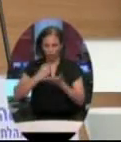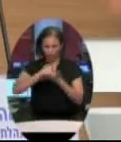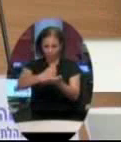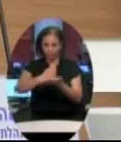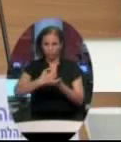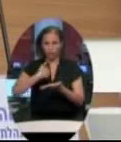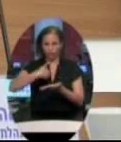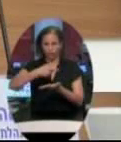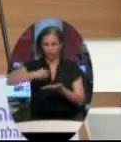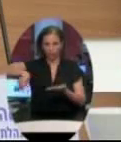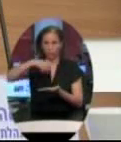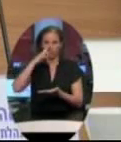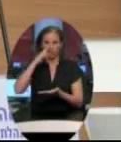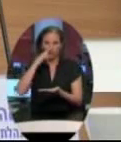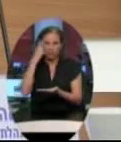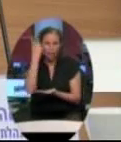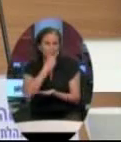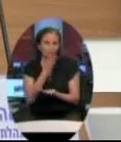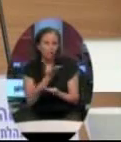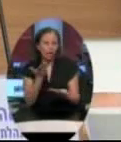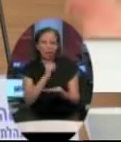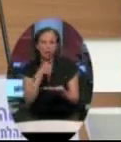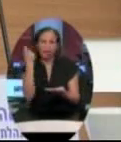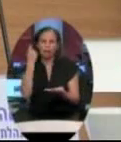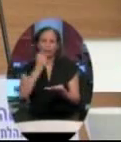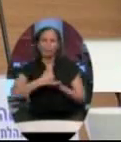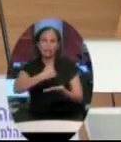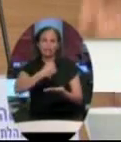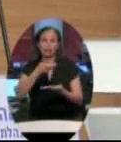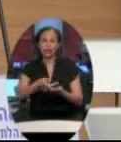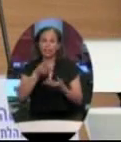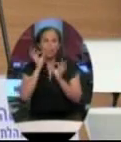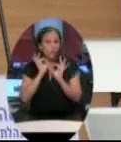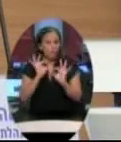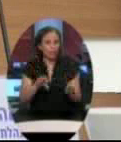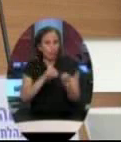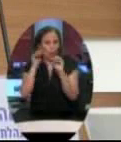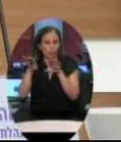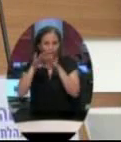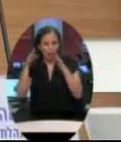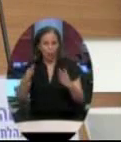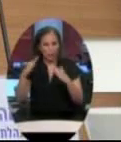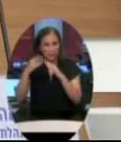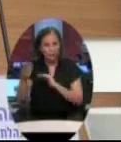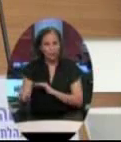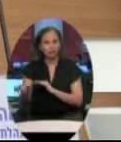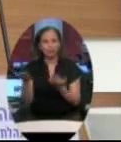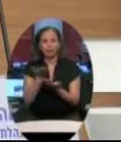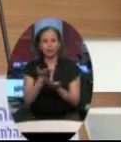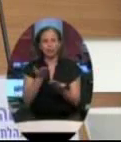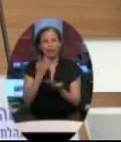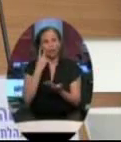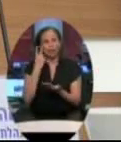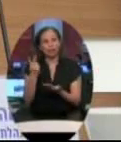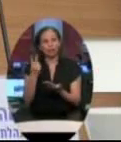שאנחנו מנסים להבין מה היא ולמה היא מתוקצבת בצורה הזאת, ואם הכסף באמת מגיע להוסטלים או לא מגיע, ואיך נראה מערך הפיקוח של משרד